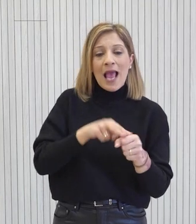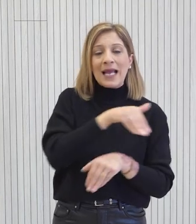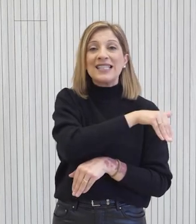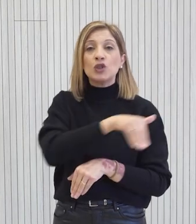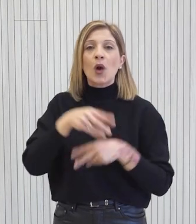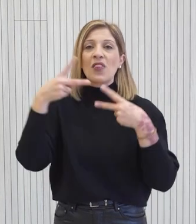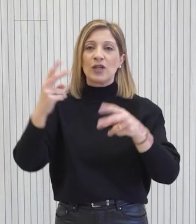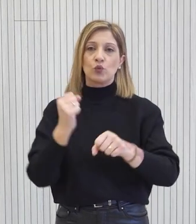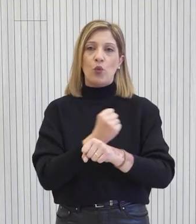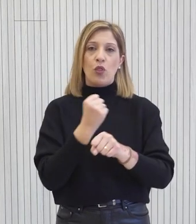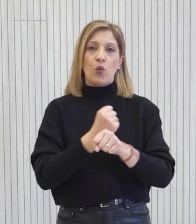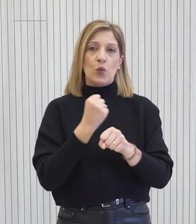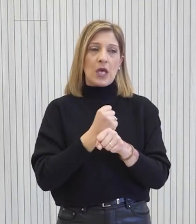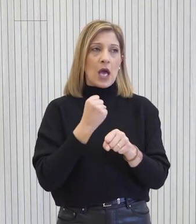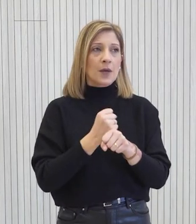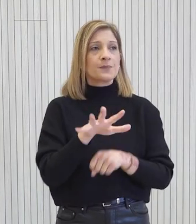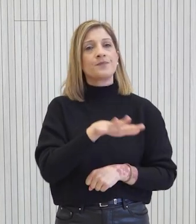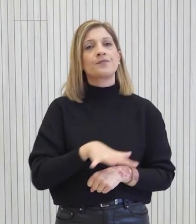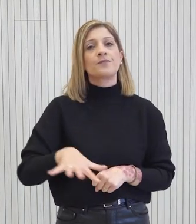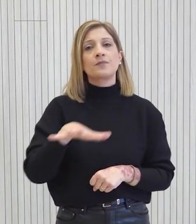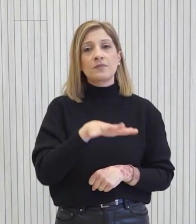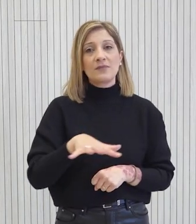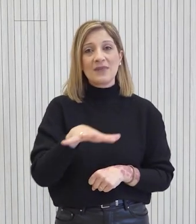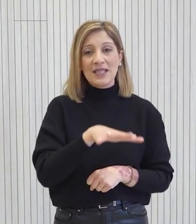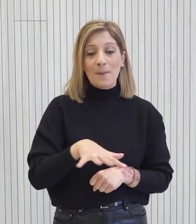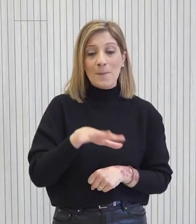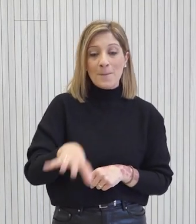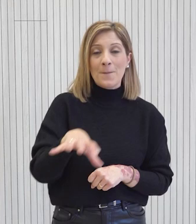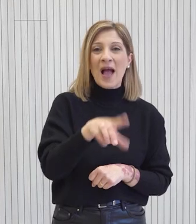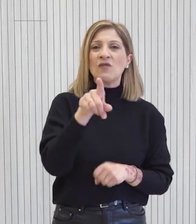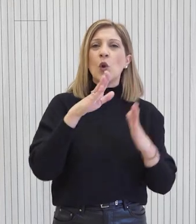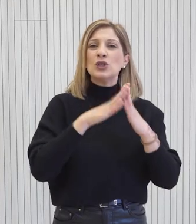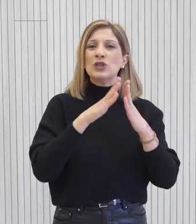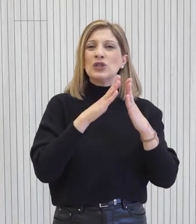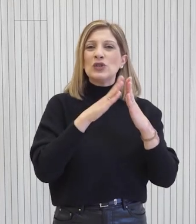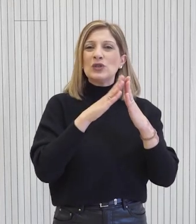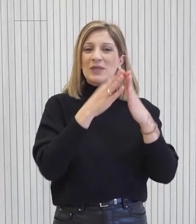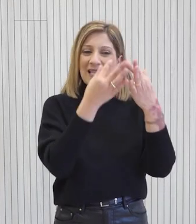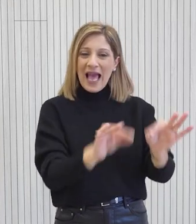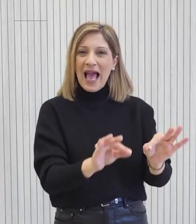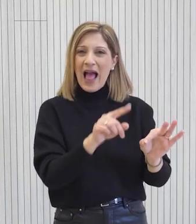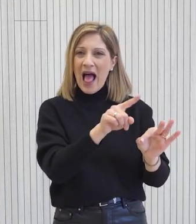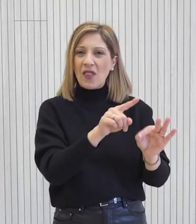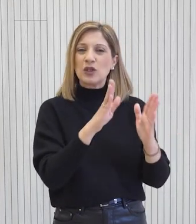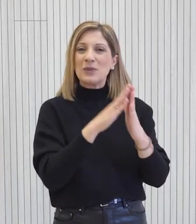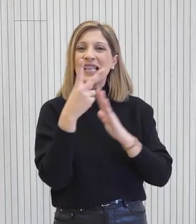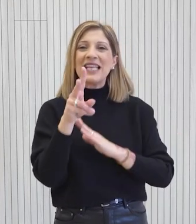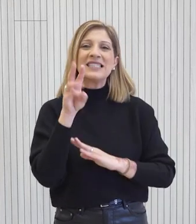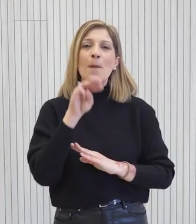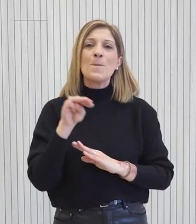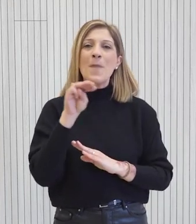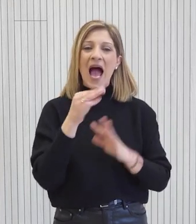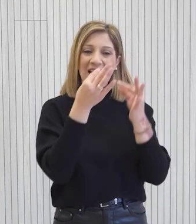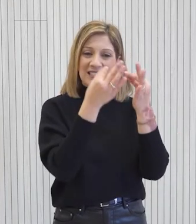ζώνης. Περιστατικά, στην εν λόγω εγκαταλελειμμένη οικία, το λεγόμενο σπίτι της Μαρίας,